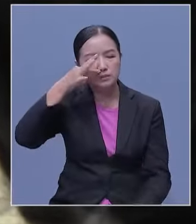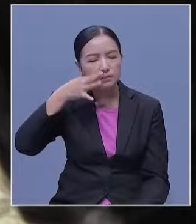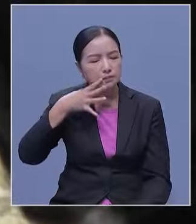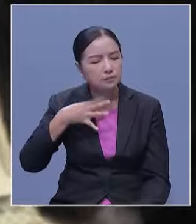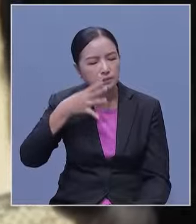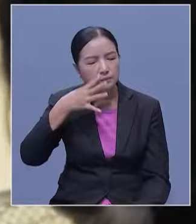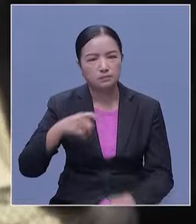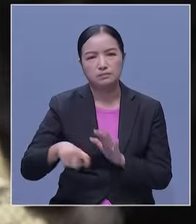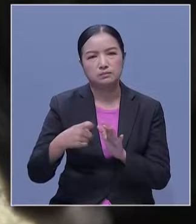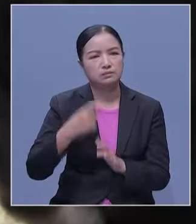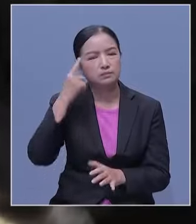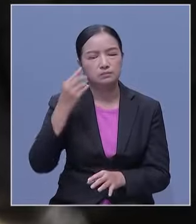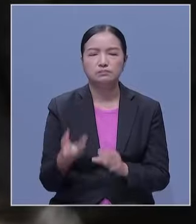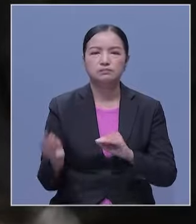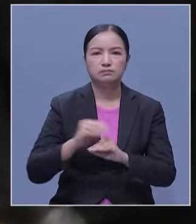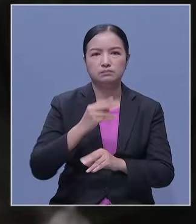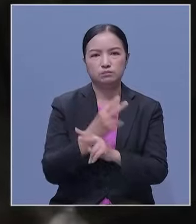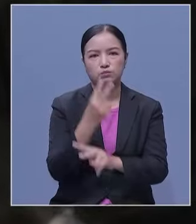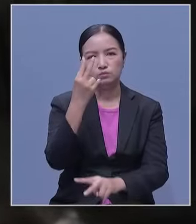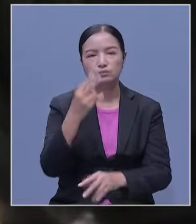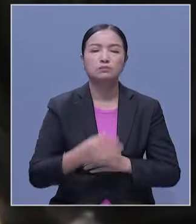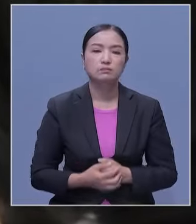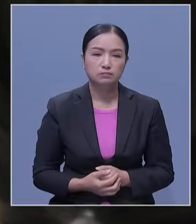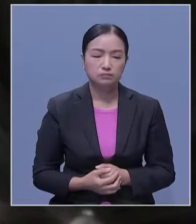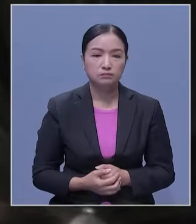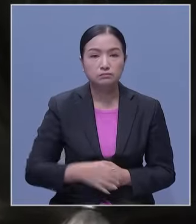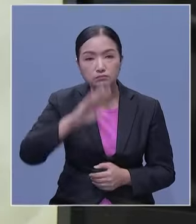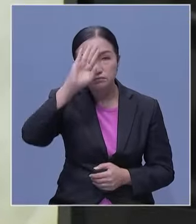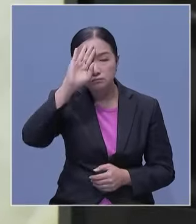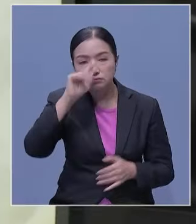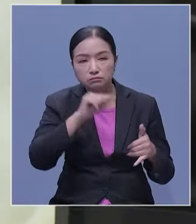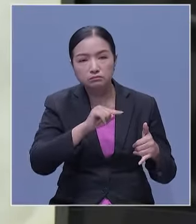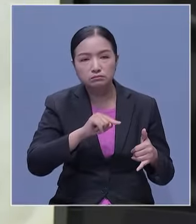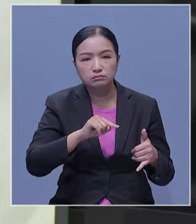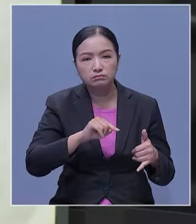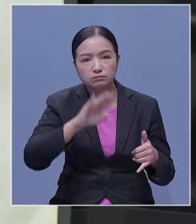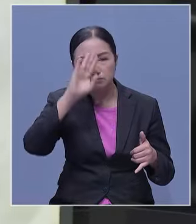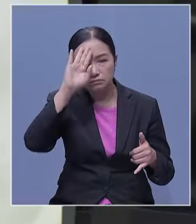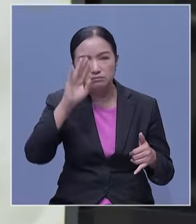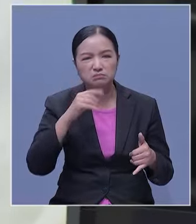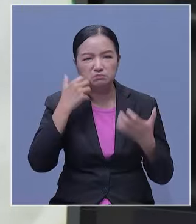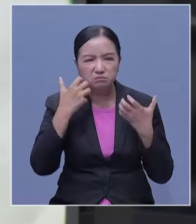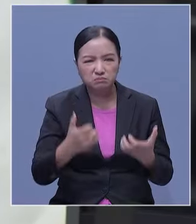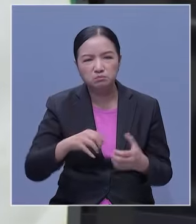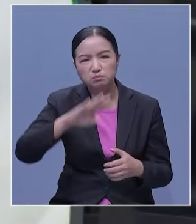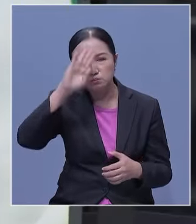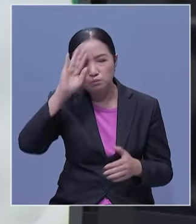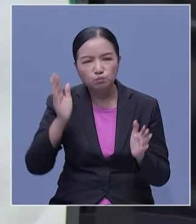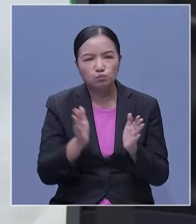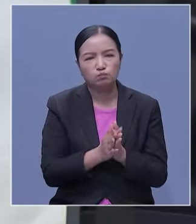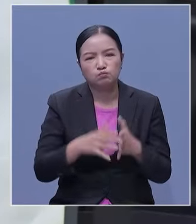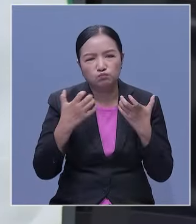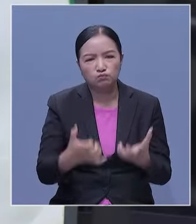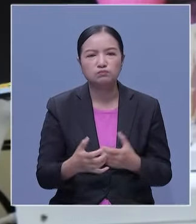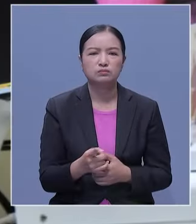มขึ้น2เท่าในผู้ป่วยปกติแล้วก็พบว่าผู้ป่วยที่มีโรคร่วมจะมีอาการหนักกว่าคนอื่นๆซึ่งน่าเป็นห่ว